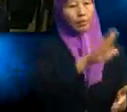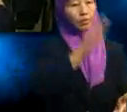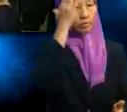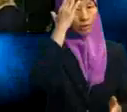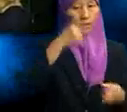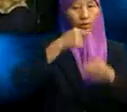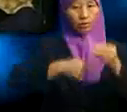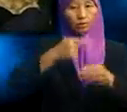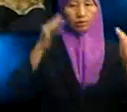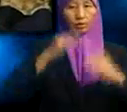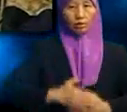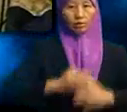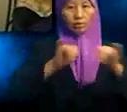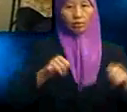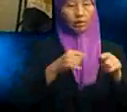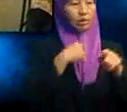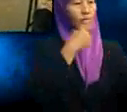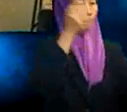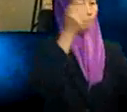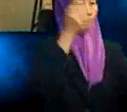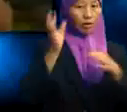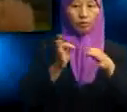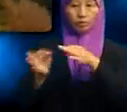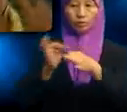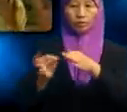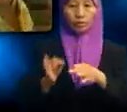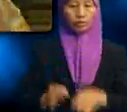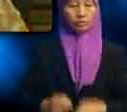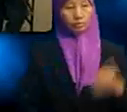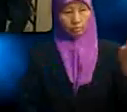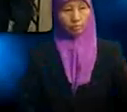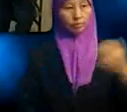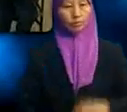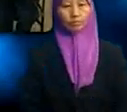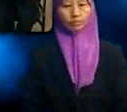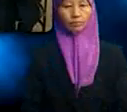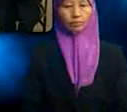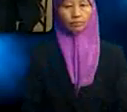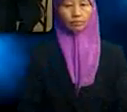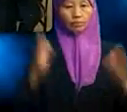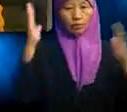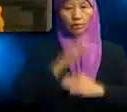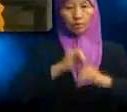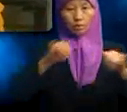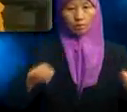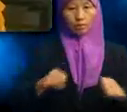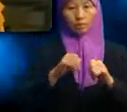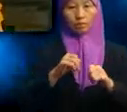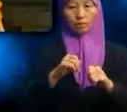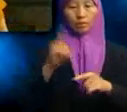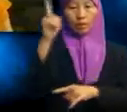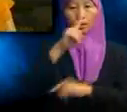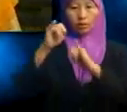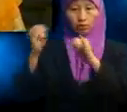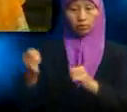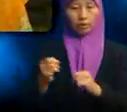Jumaat? Siapa boleh bagi pandangan? Saya, Azhar. Ya, Azhar. Ya, kepada hari Jumaat, Ustazah. Ya, bagus. Terima kasih.